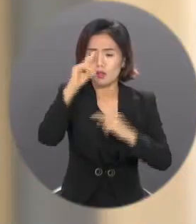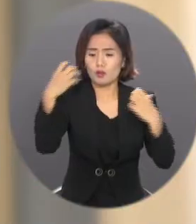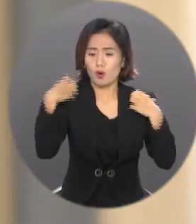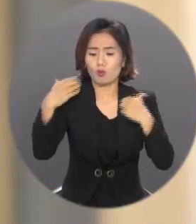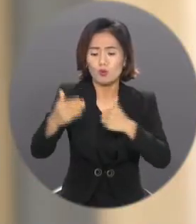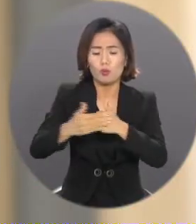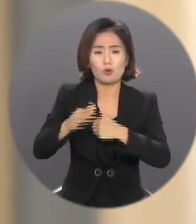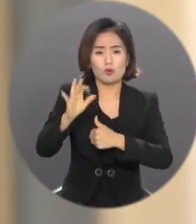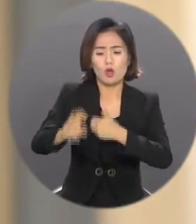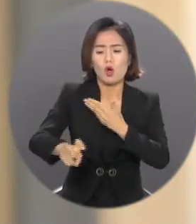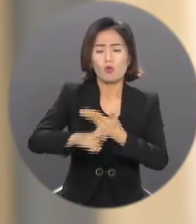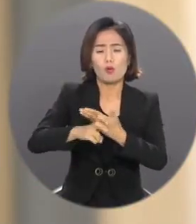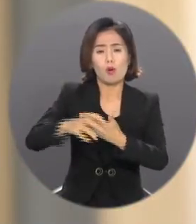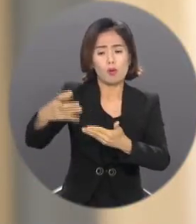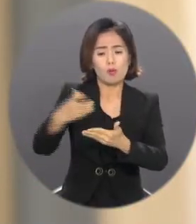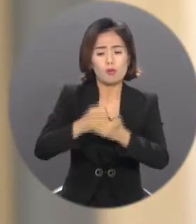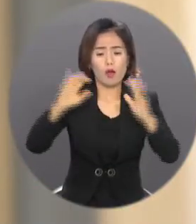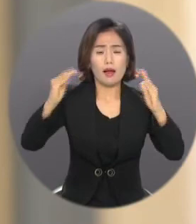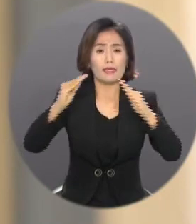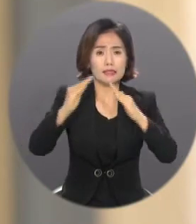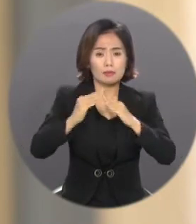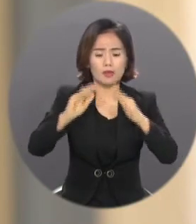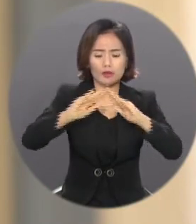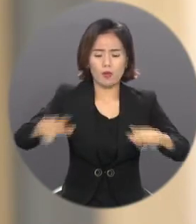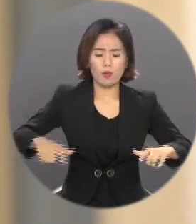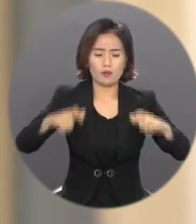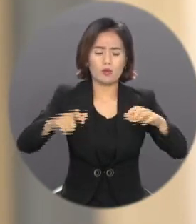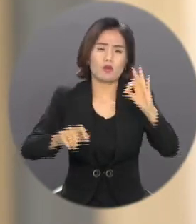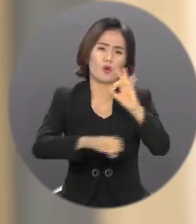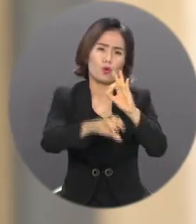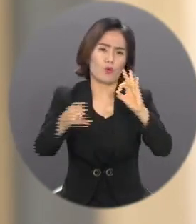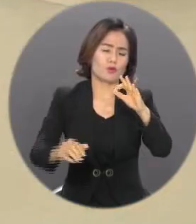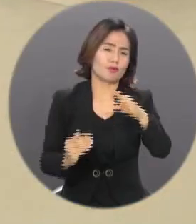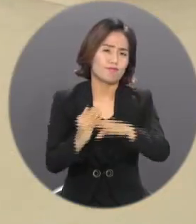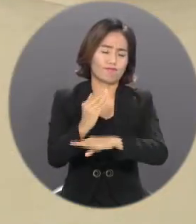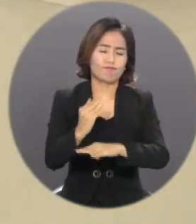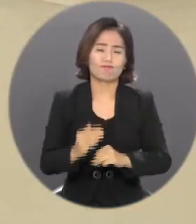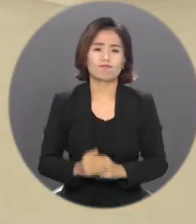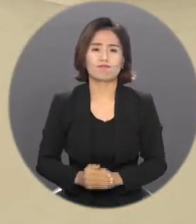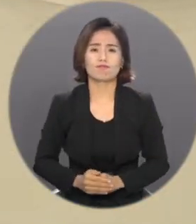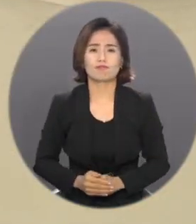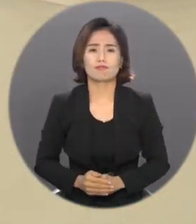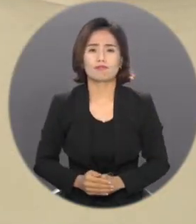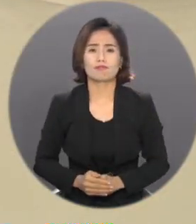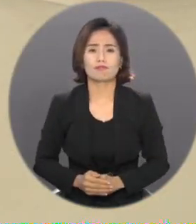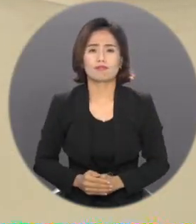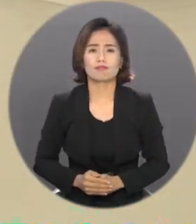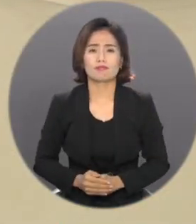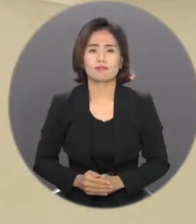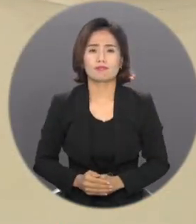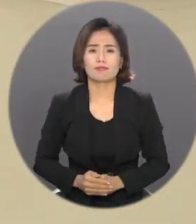보조금을 부당하게 수령한 어린이집은 전남 에서만 10 곳에 이릅니다 mbc 뉴스 박종호 입니다